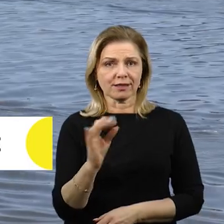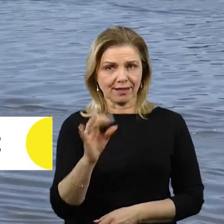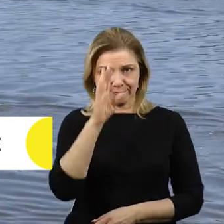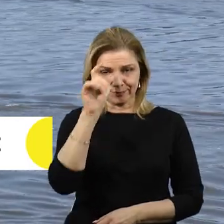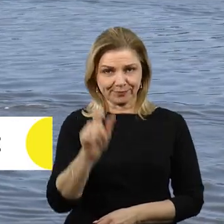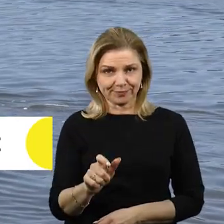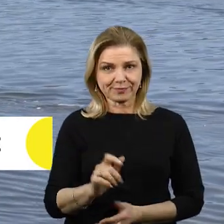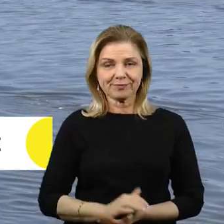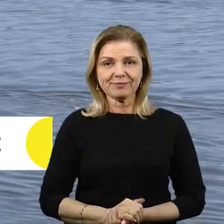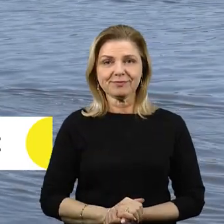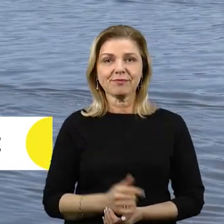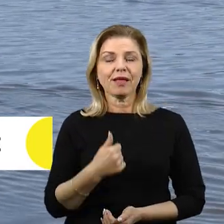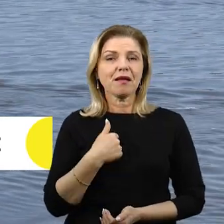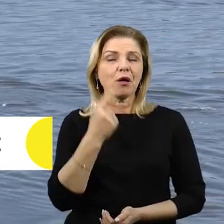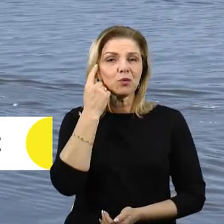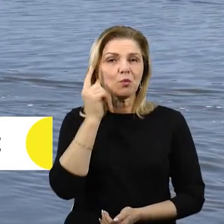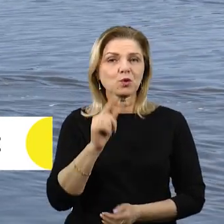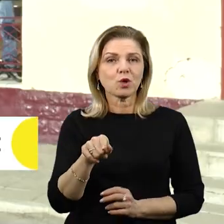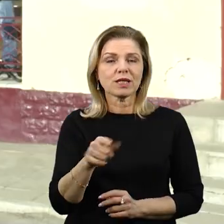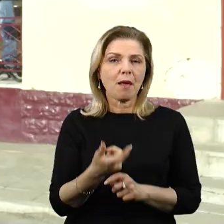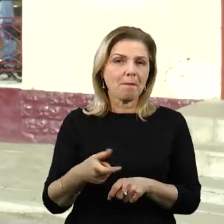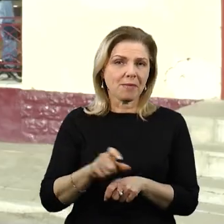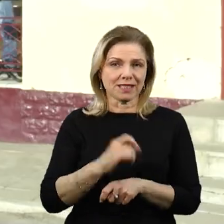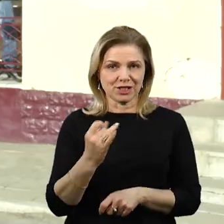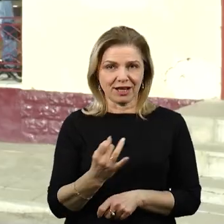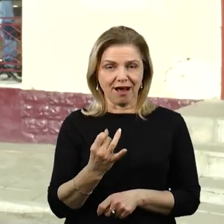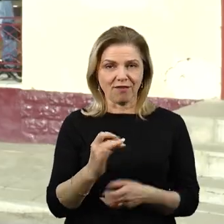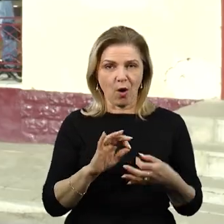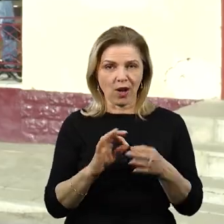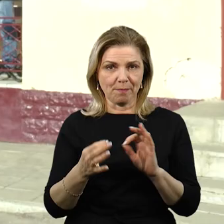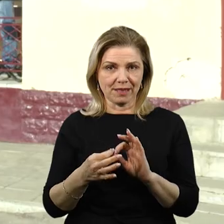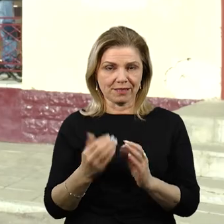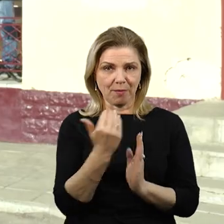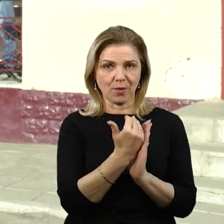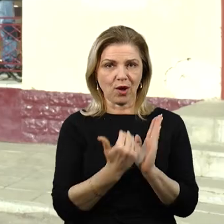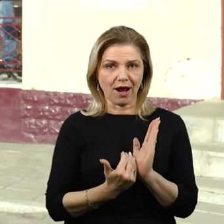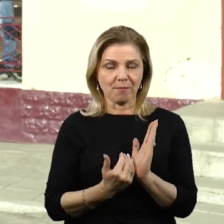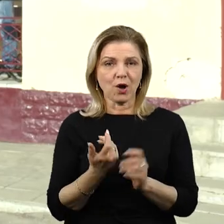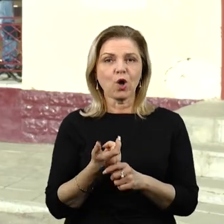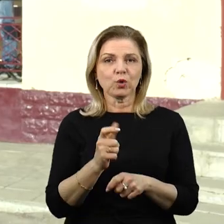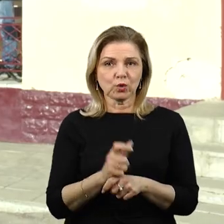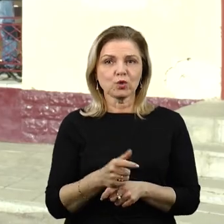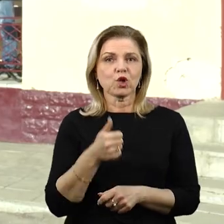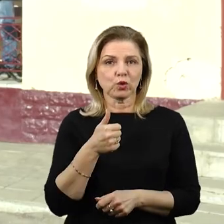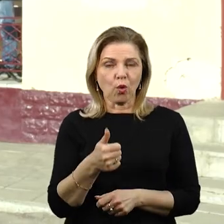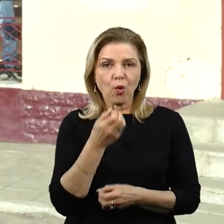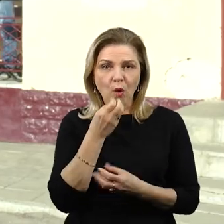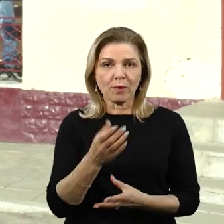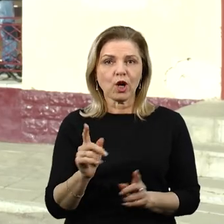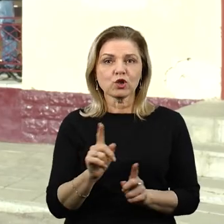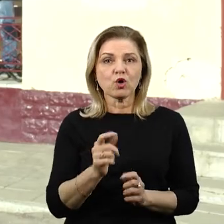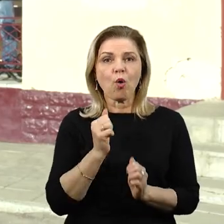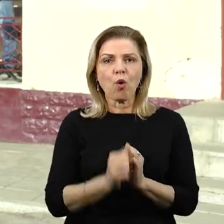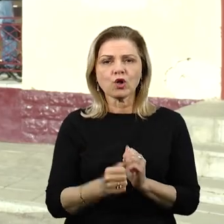це навіть більше цікаво чим Олімпійська програма Дуже добре що зараз кожних